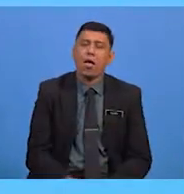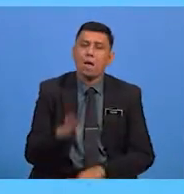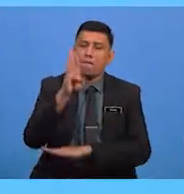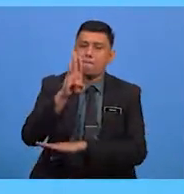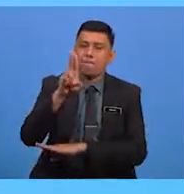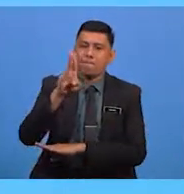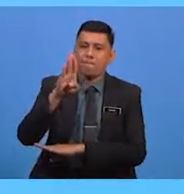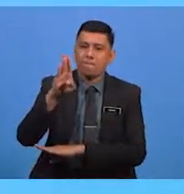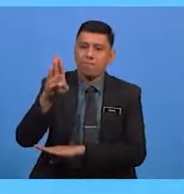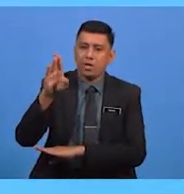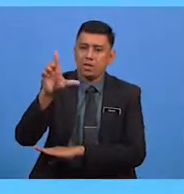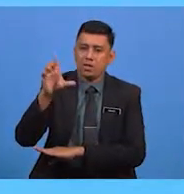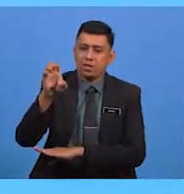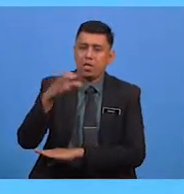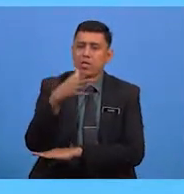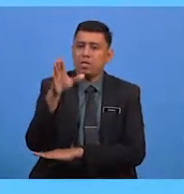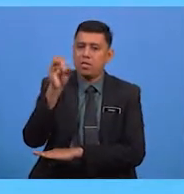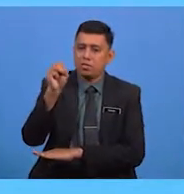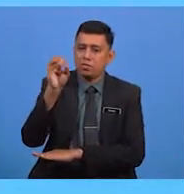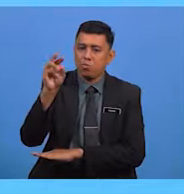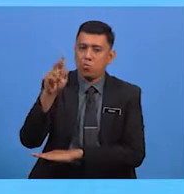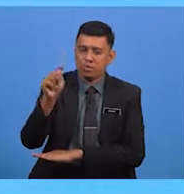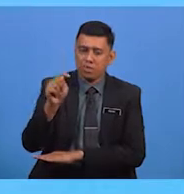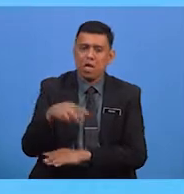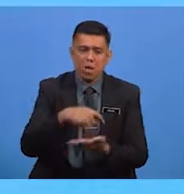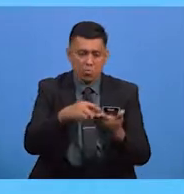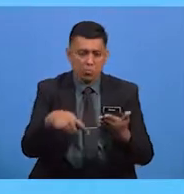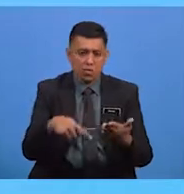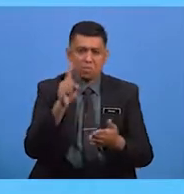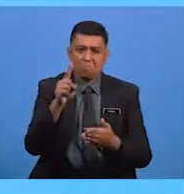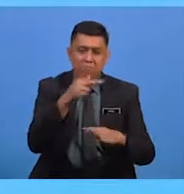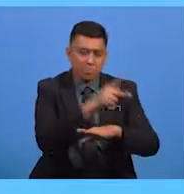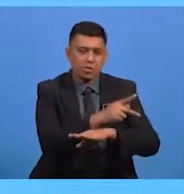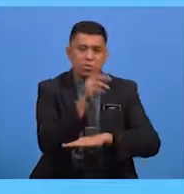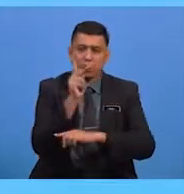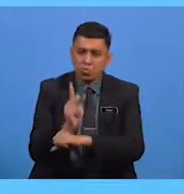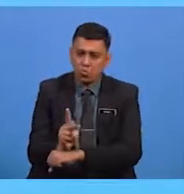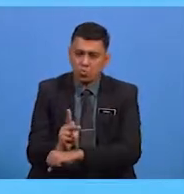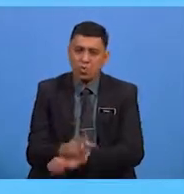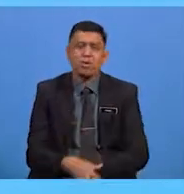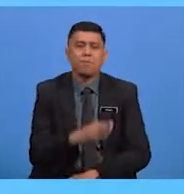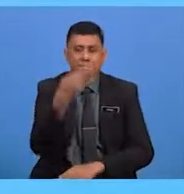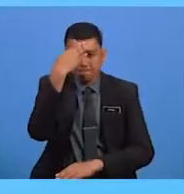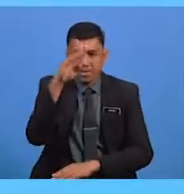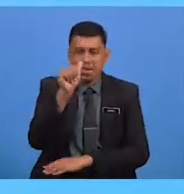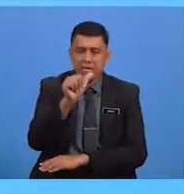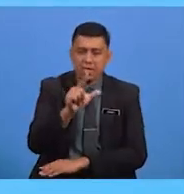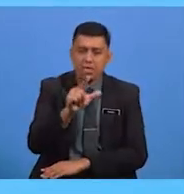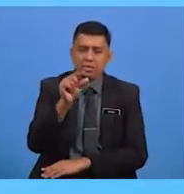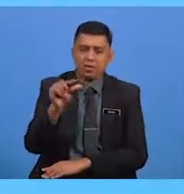sort, menulis sudut dan melakar carta alir bagi algoritma bubble sort dengan